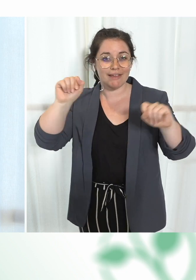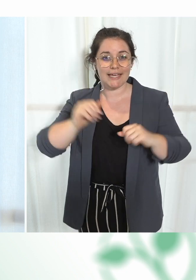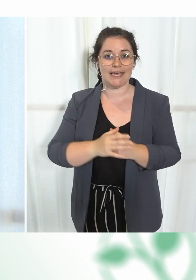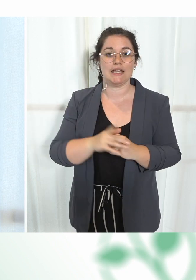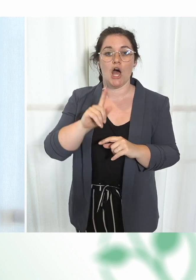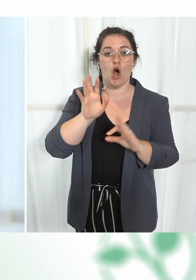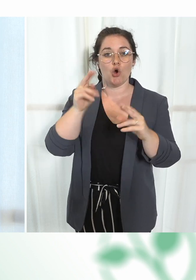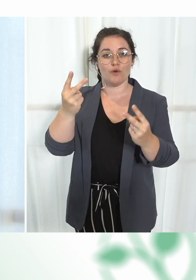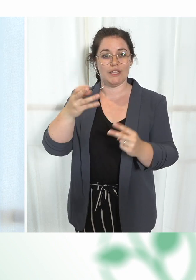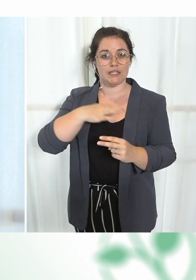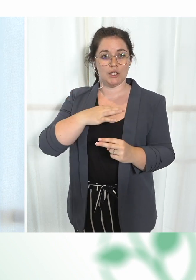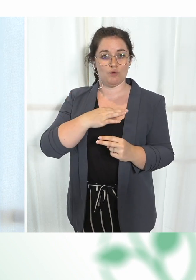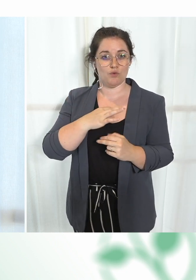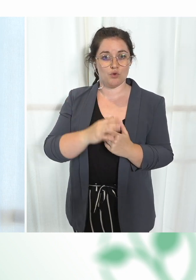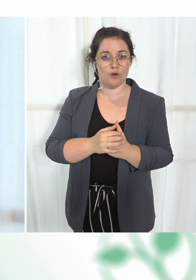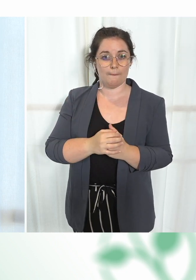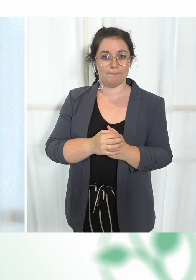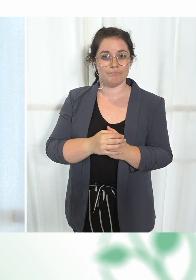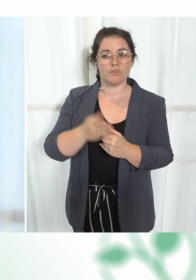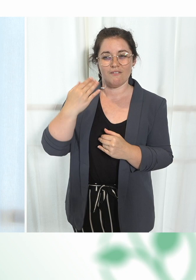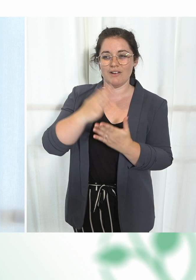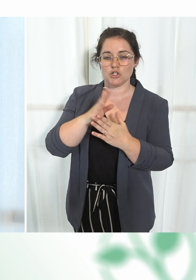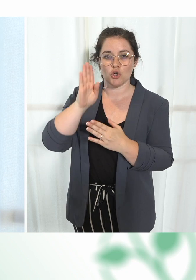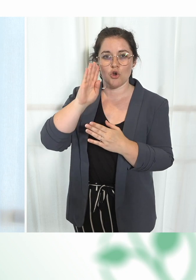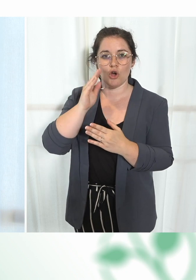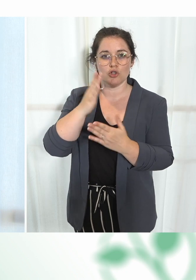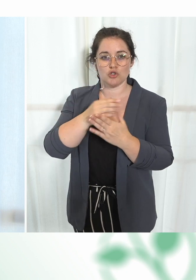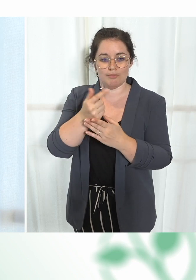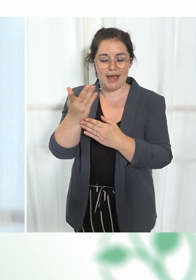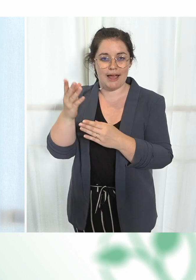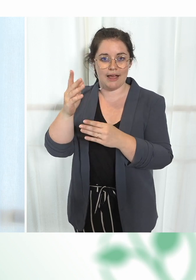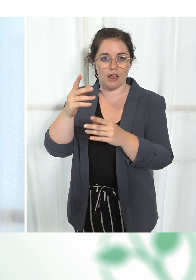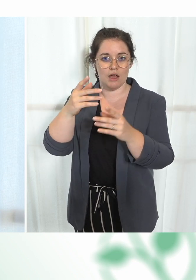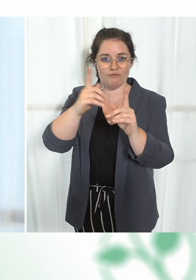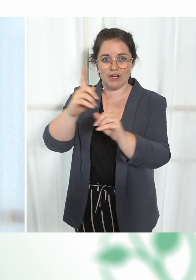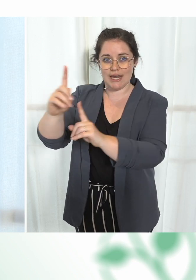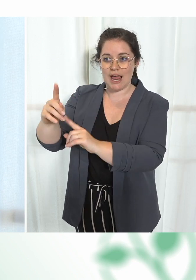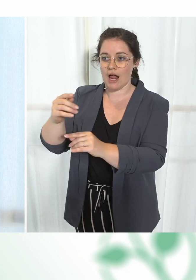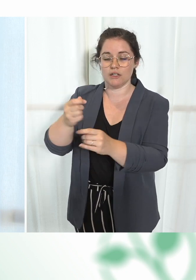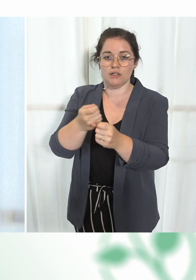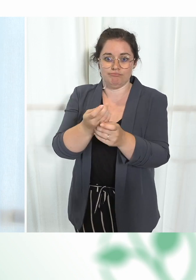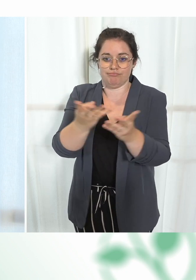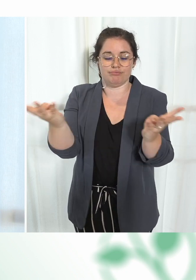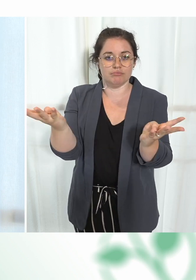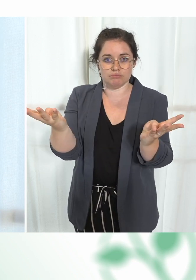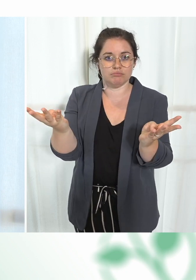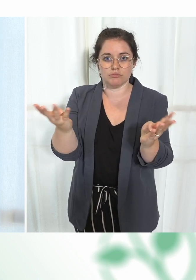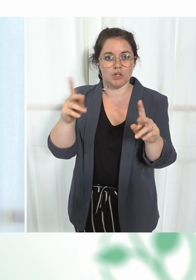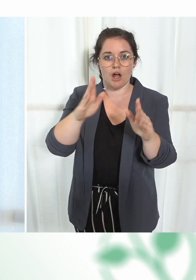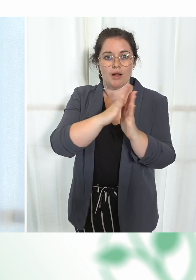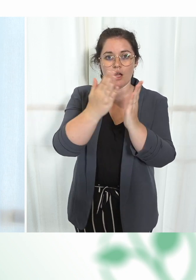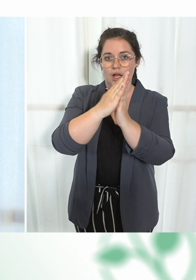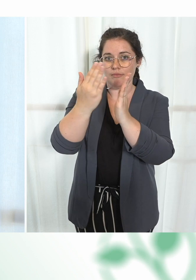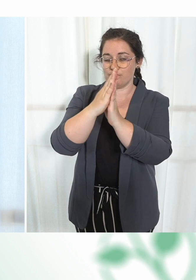auch sehr wichtig ist, ist, dass eben wir haben, wie man gehört haben, schon mehrere Filialen, die haben alle ein abwechslungsreiches Sortiment. Da sind auch die Regale sehr